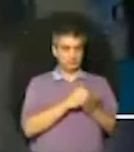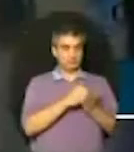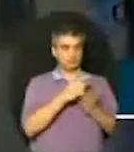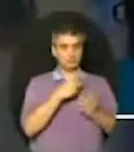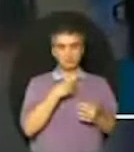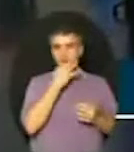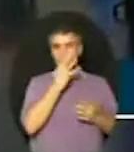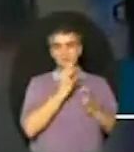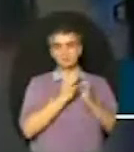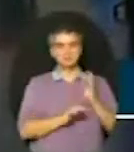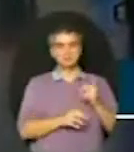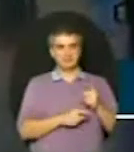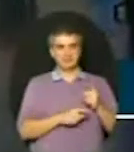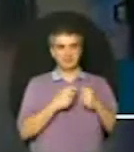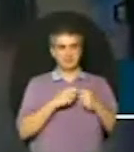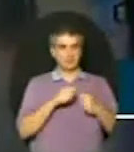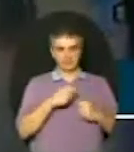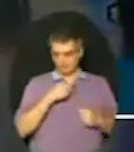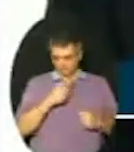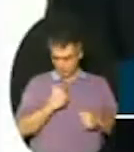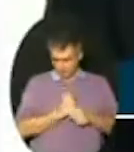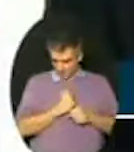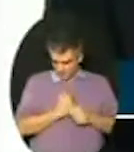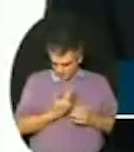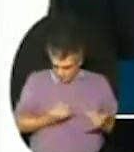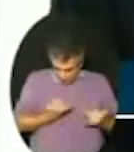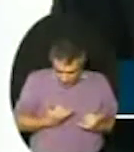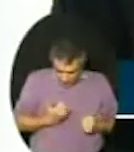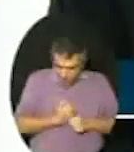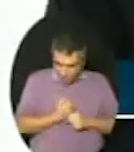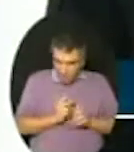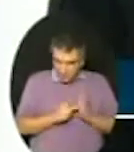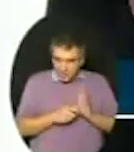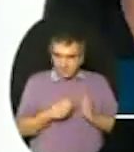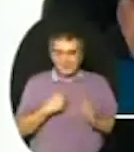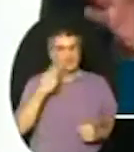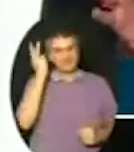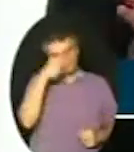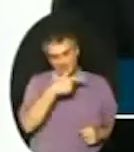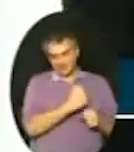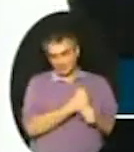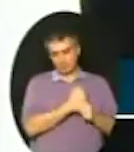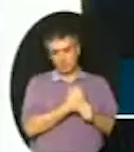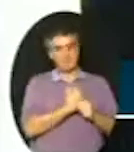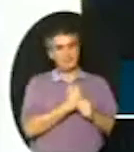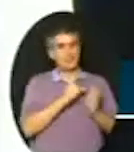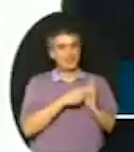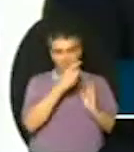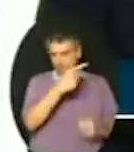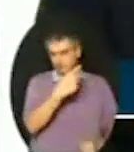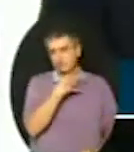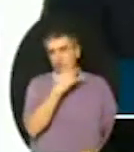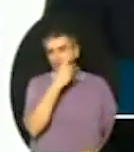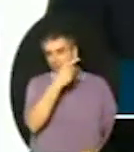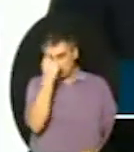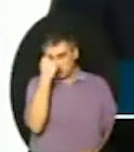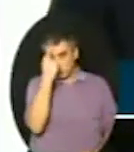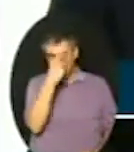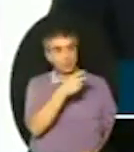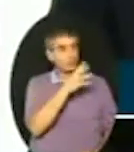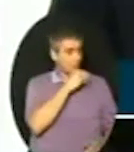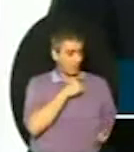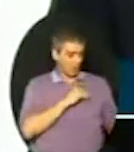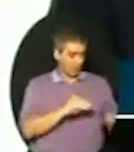היא לא פעולה מיידית. אנחנו צריכים לבצע פעולה טכנית של העברת כספים, זה פעולה טכנית. דברו איתי על